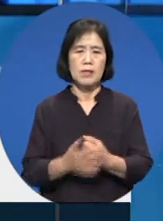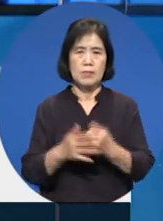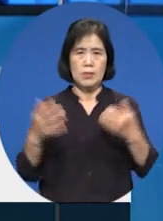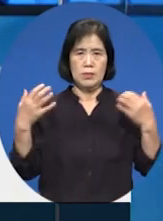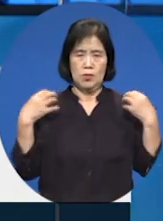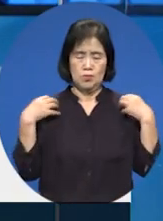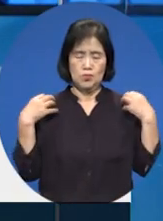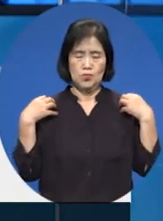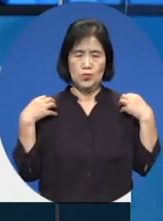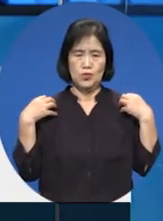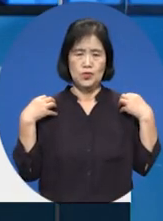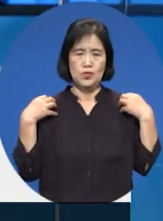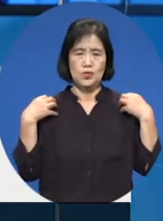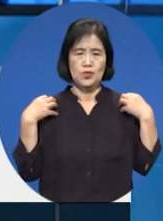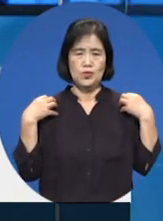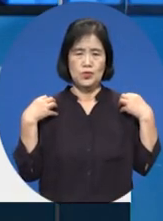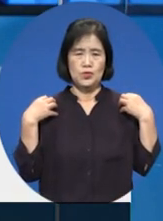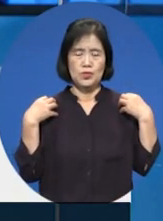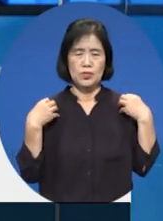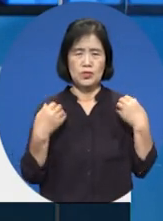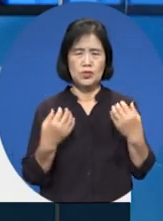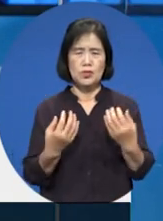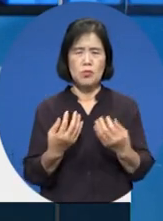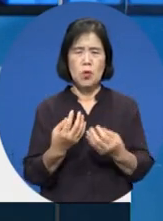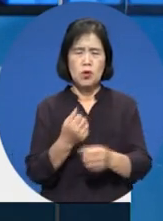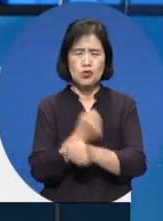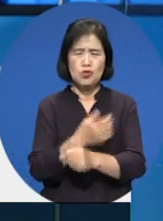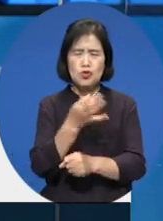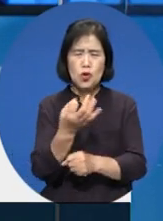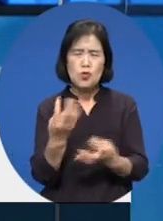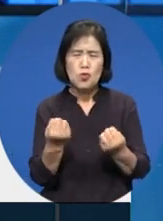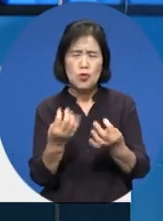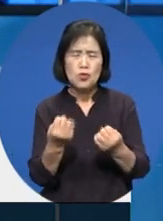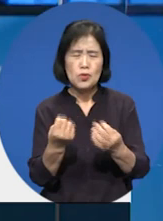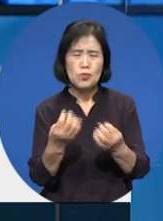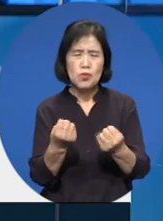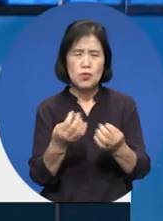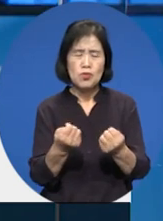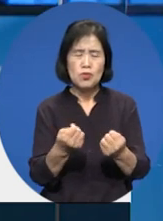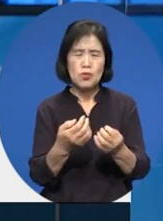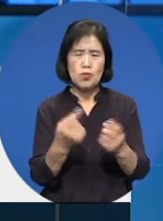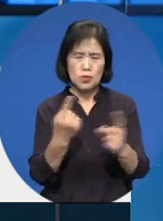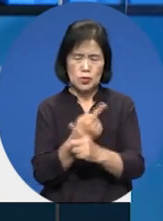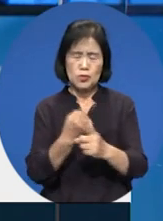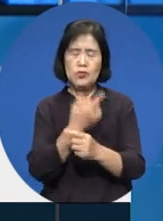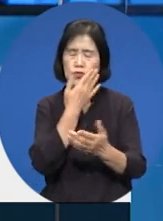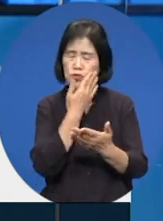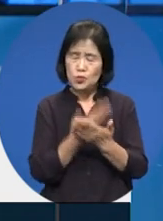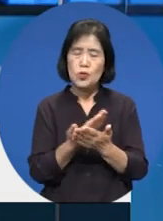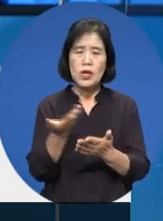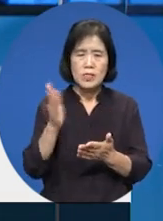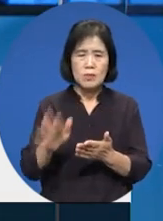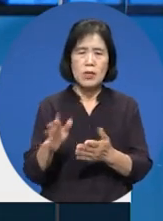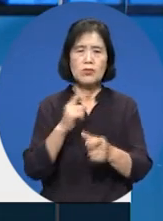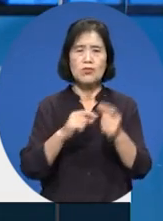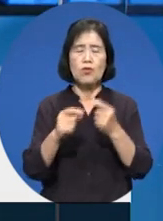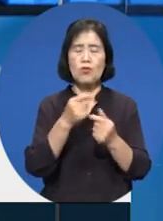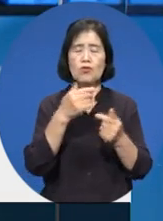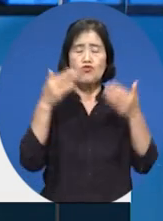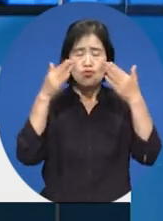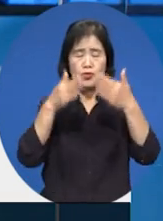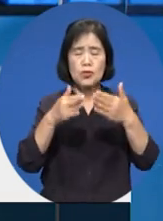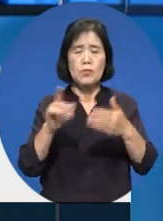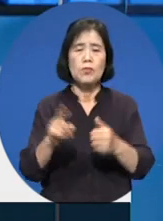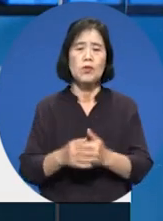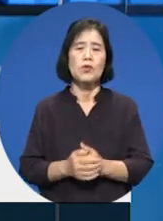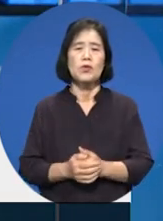지금 뭐 이런 어떤 요율 자체를 갖다가 손보고 뭐 네. 이러는 것도 굉장히 중요한 거지만은 더 제가 생각하기에는 중점을 둬야 될